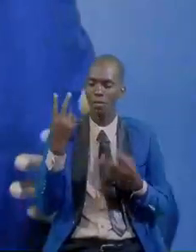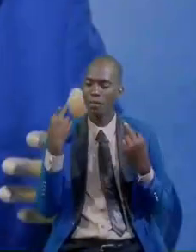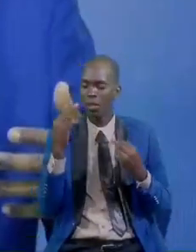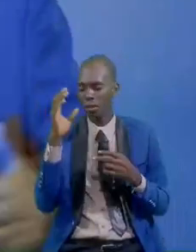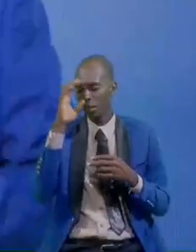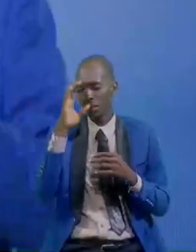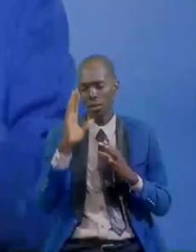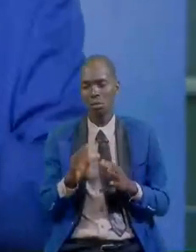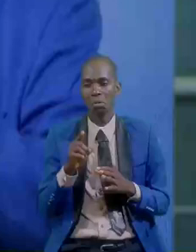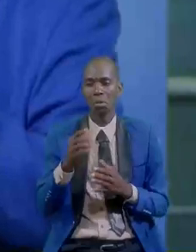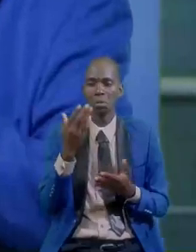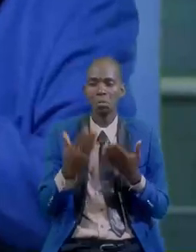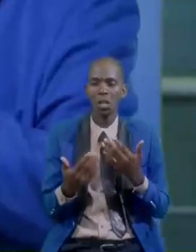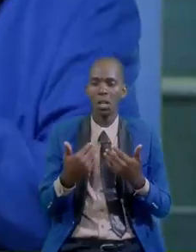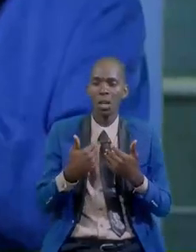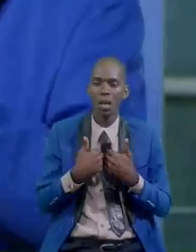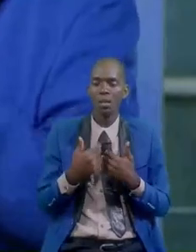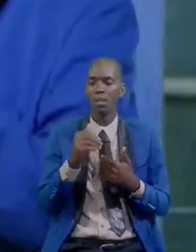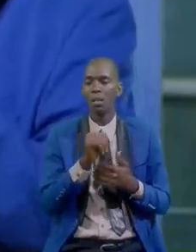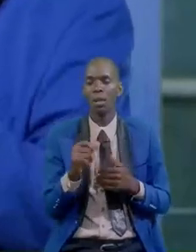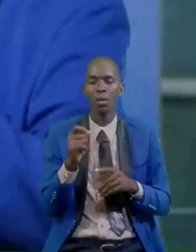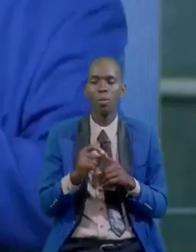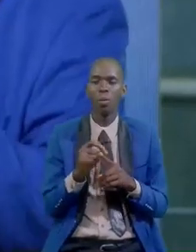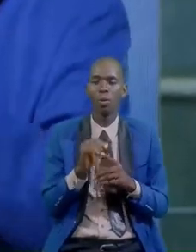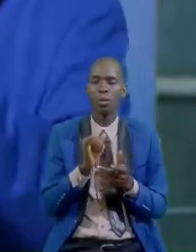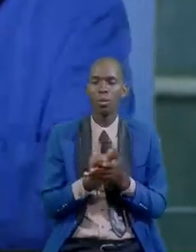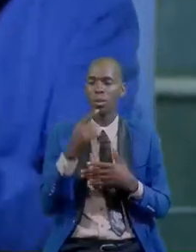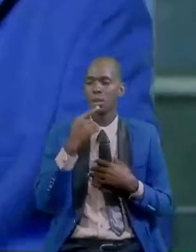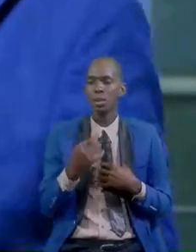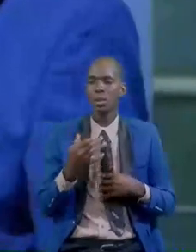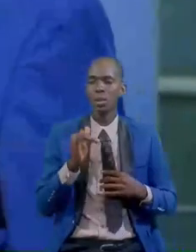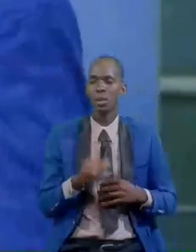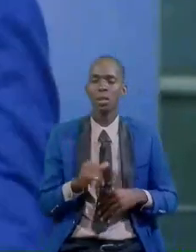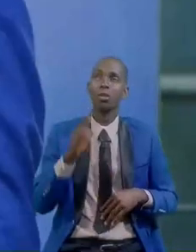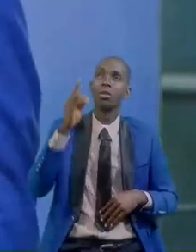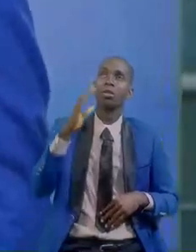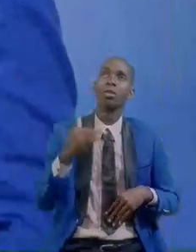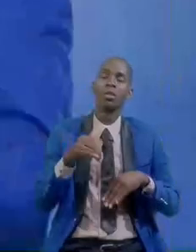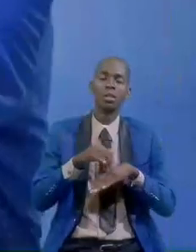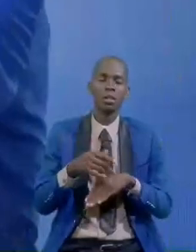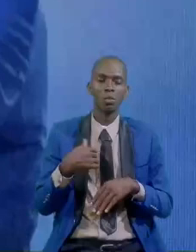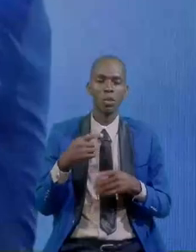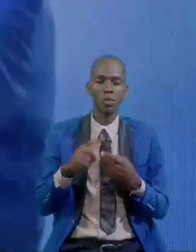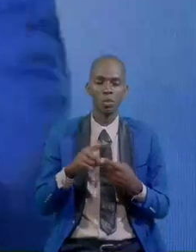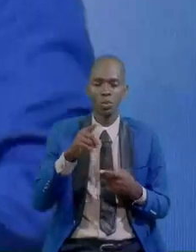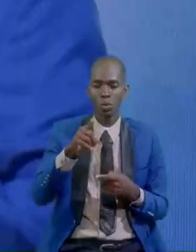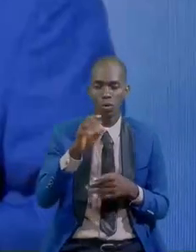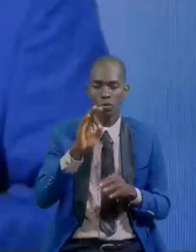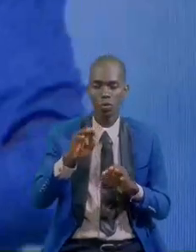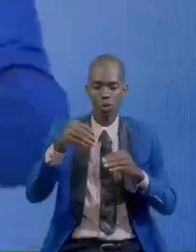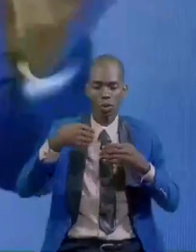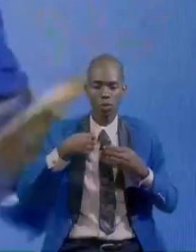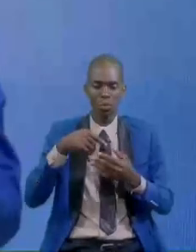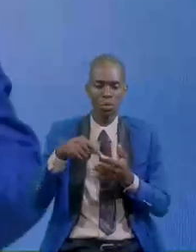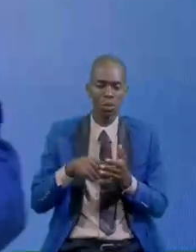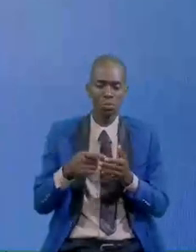Ils utilisent gris-gris, ils ont même des messages, quiconque est là, oh Dieu m'a envoyé vers toi, m'envoie si tu donnes tel véhicule, si